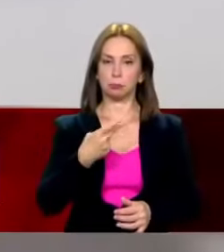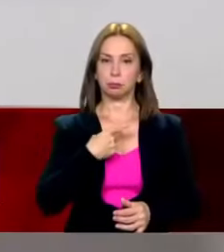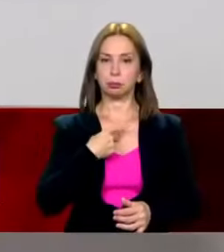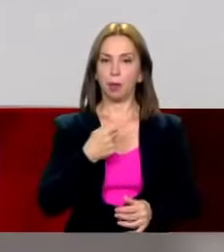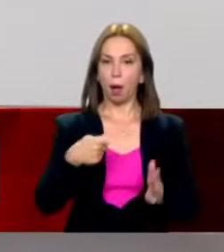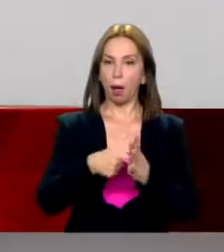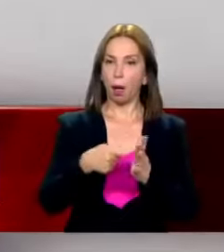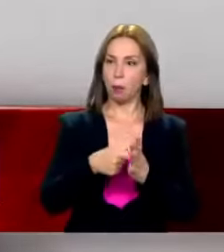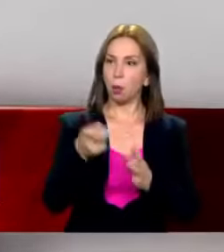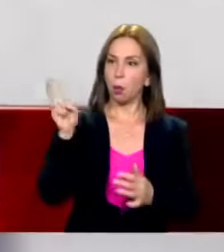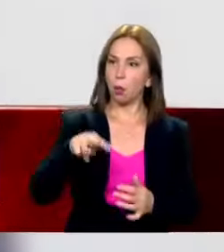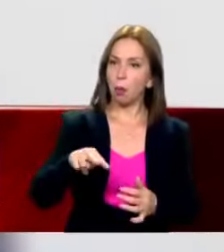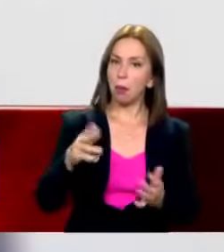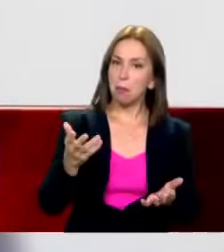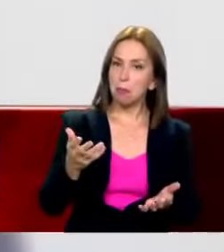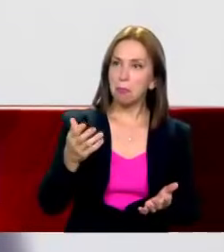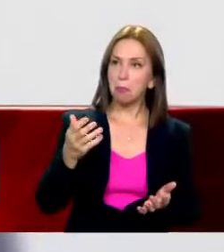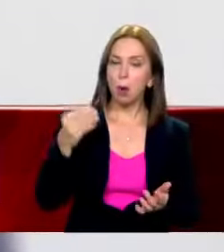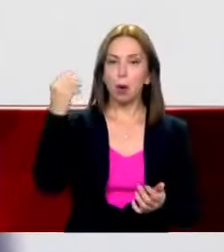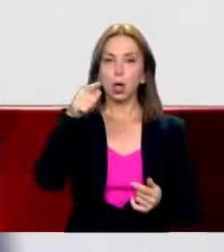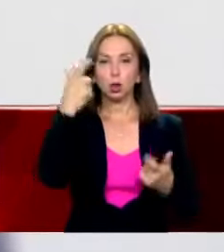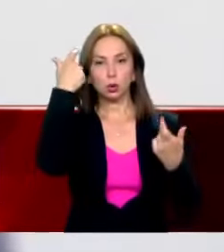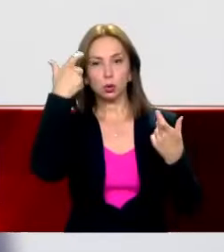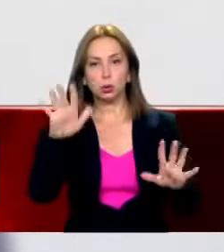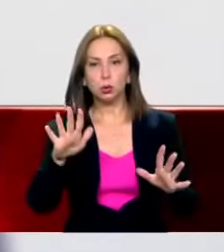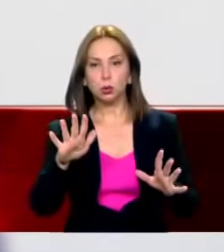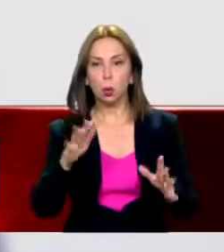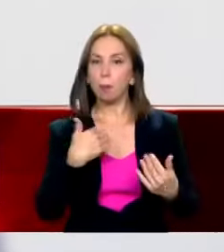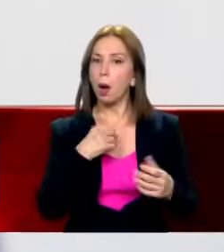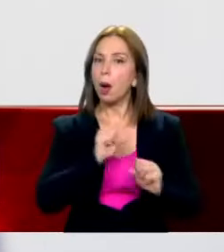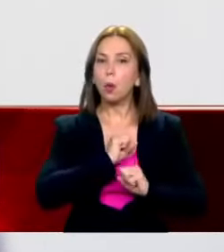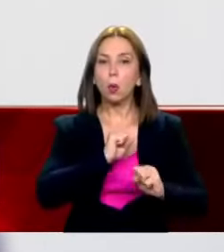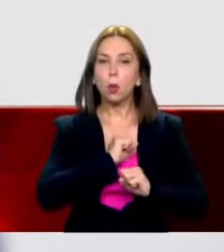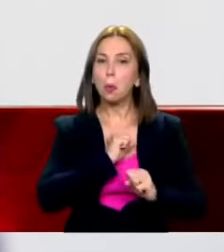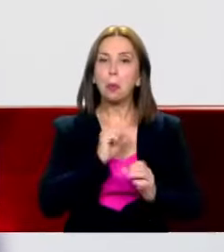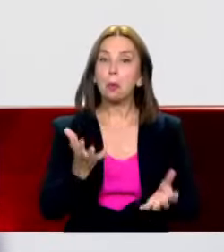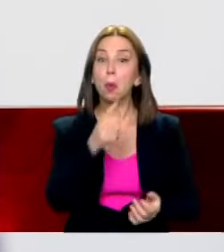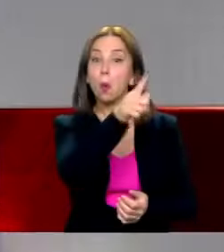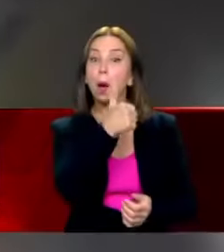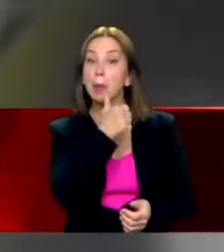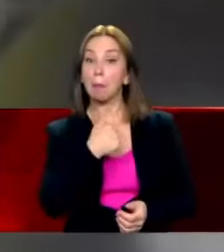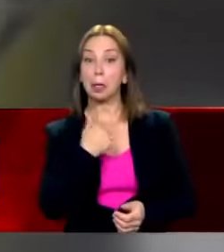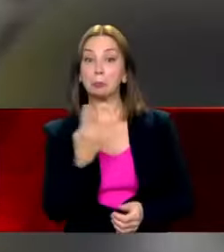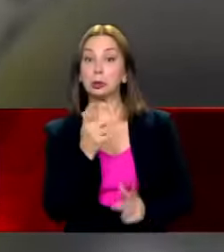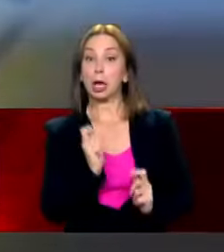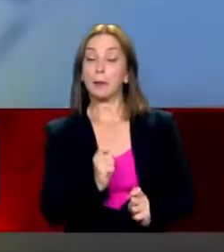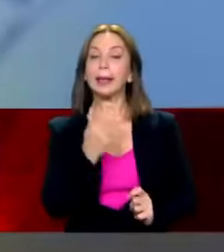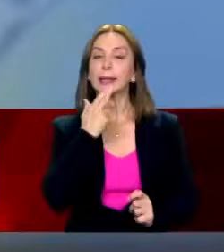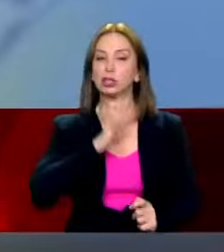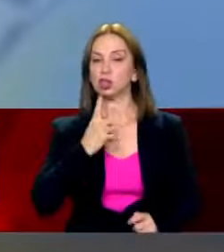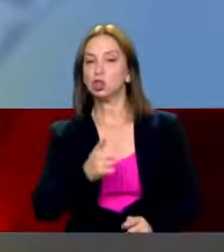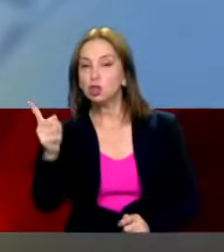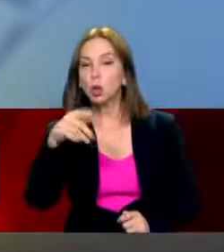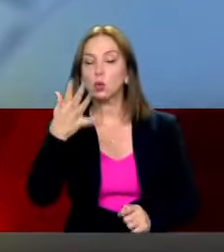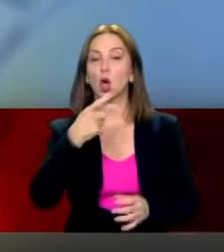Emir vefat etti. Aşırı korktum. Bir de ikinde kaldırılacak deyince dedim ki hani ikindiye kadar bana bir şey mi yapacak? Kadının şikayeti üzerine